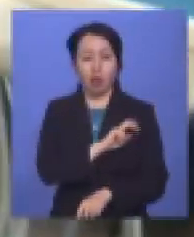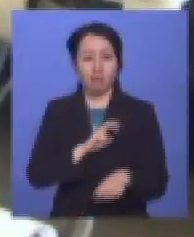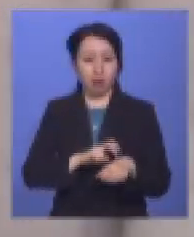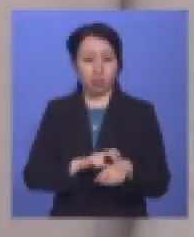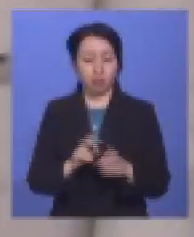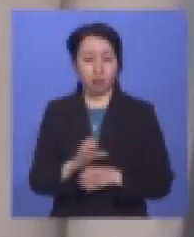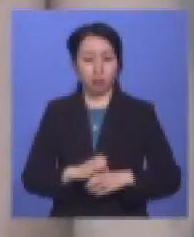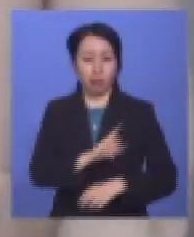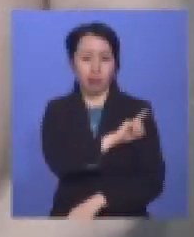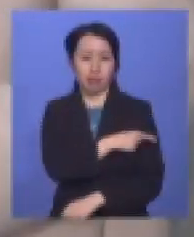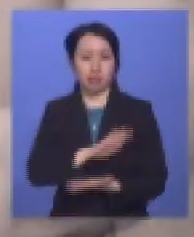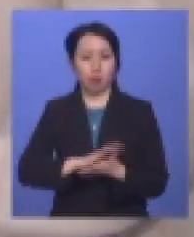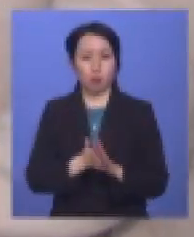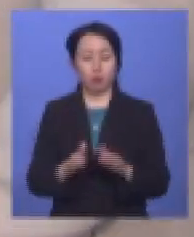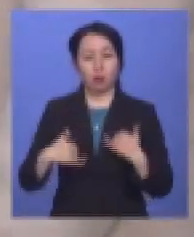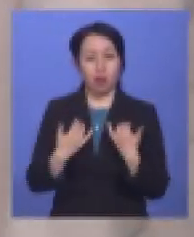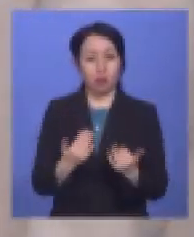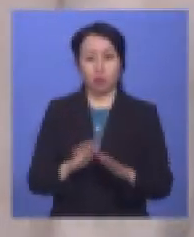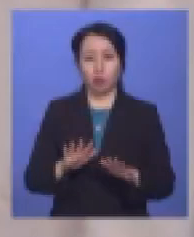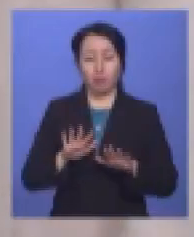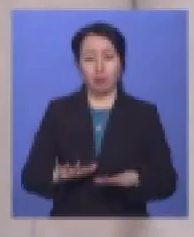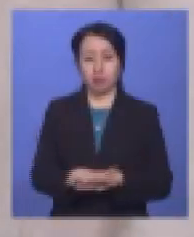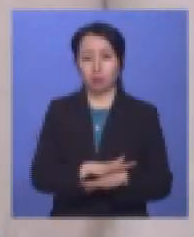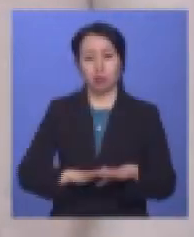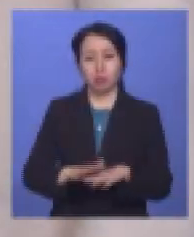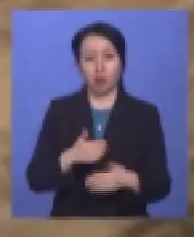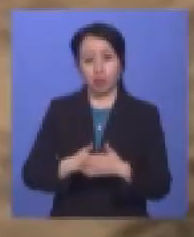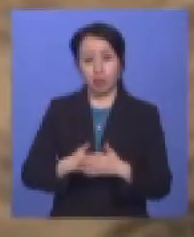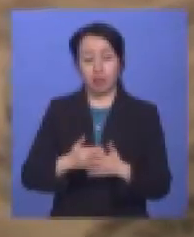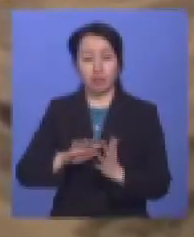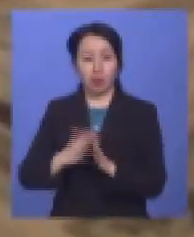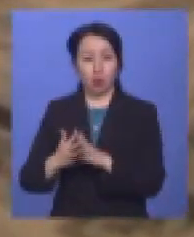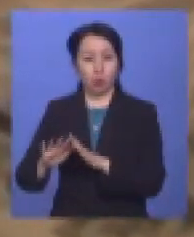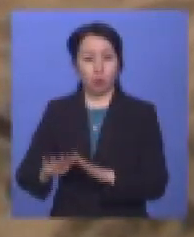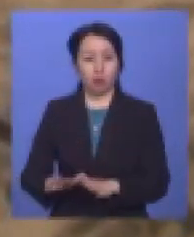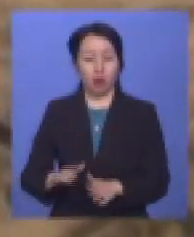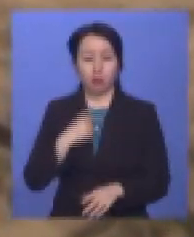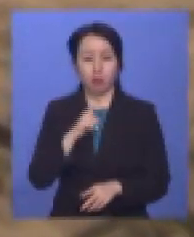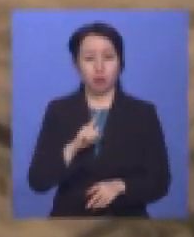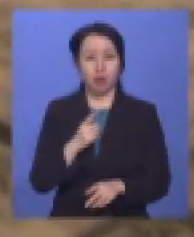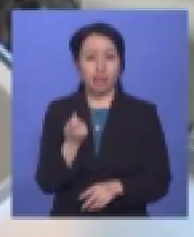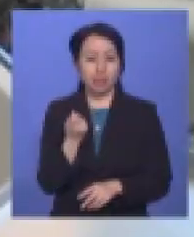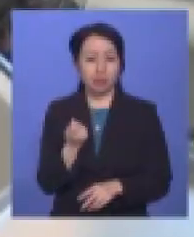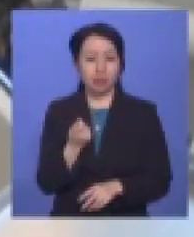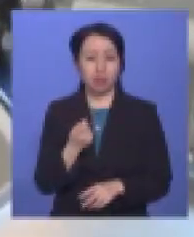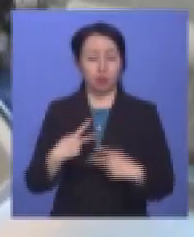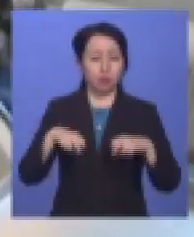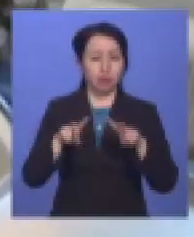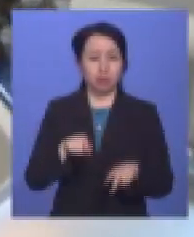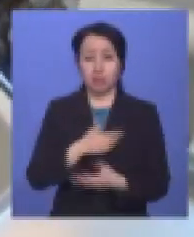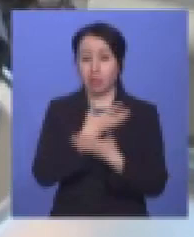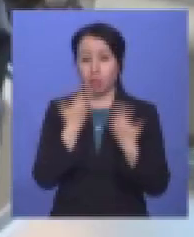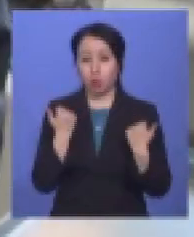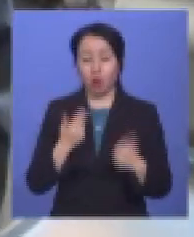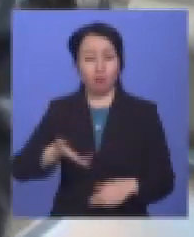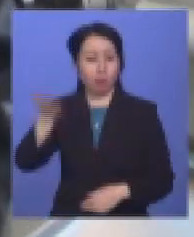амбулатории. Медицинские услуги здесь оказывают не только местному населению, но и близлежащих сельских округов. Отмечу, что дефицита кадров здесь нет. В прошлом году за